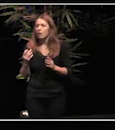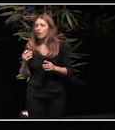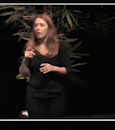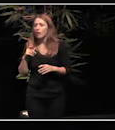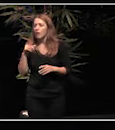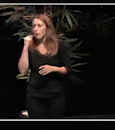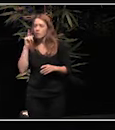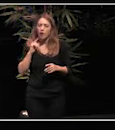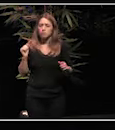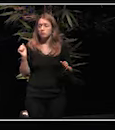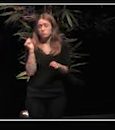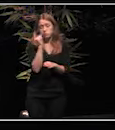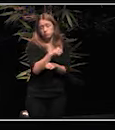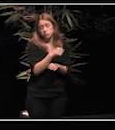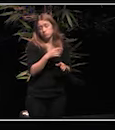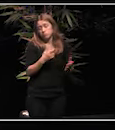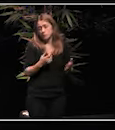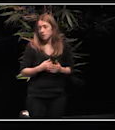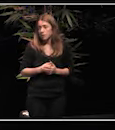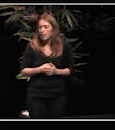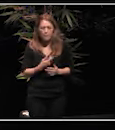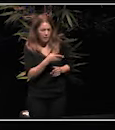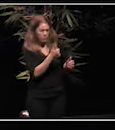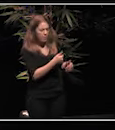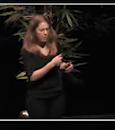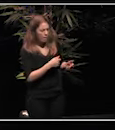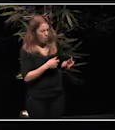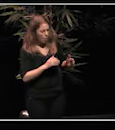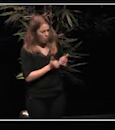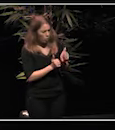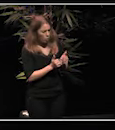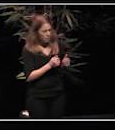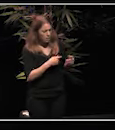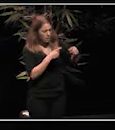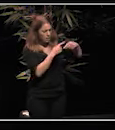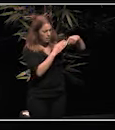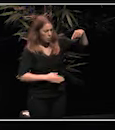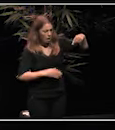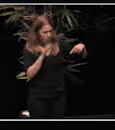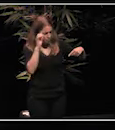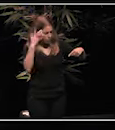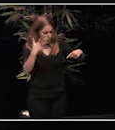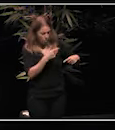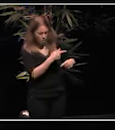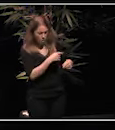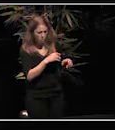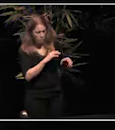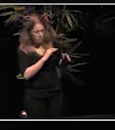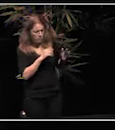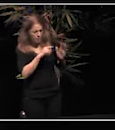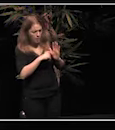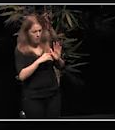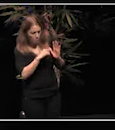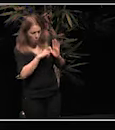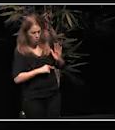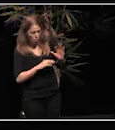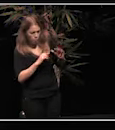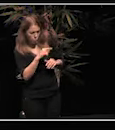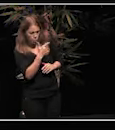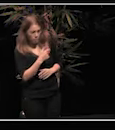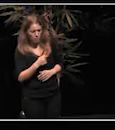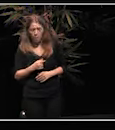exemple, à la Diagonale des Fous. 12e. 12e au scratch. Classement général, oui. 2000 partants, je crois, en oui, gros, hein, ouais. 2000 partants. Donc, ça laisse